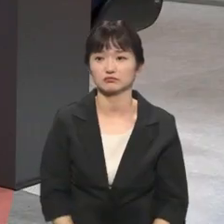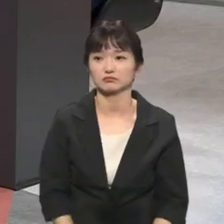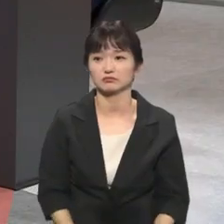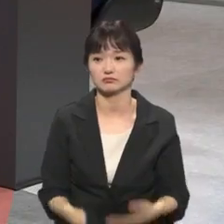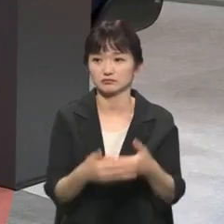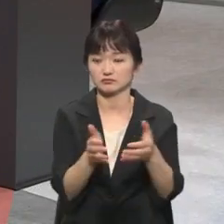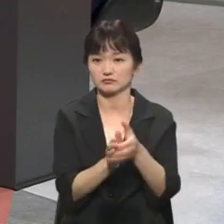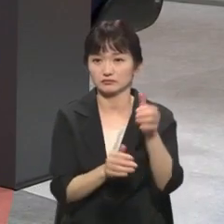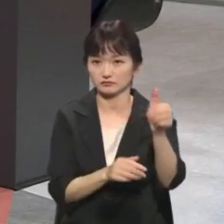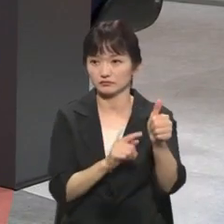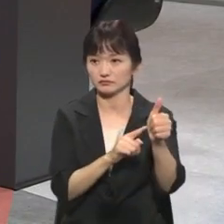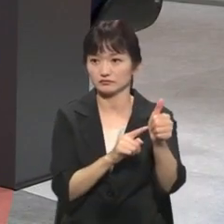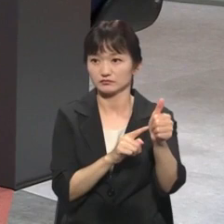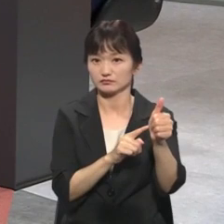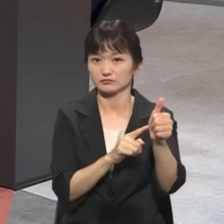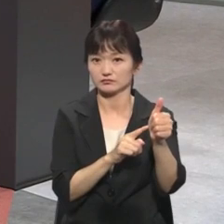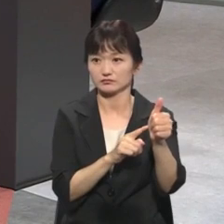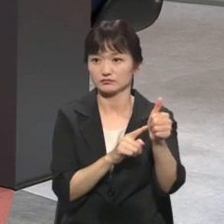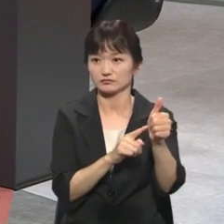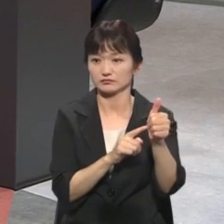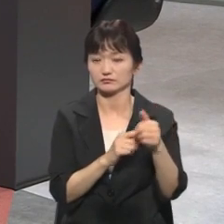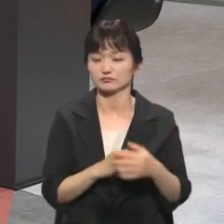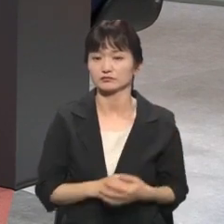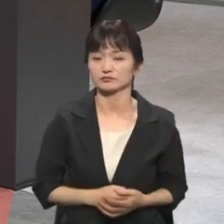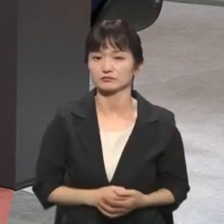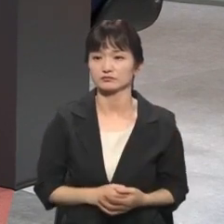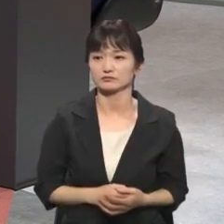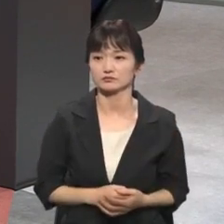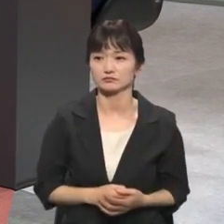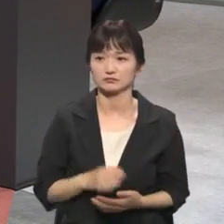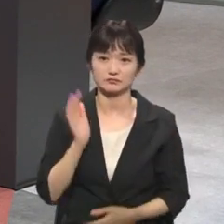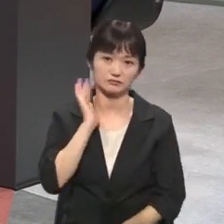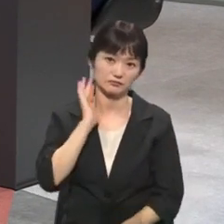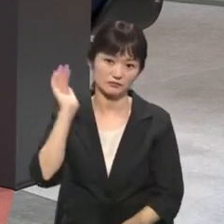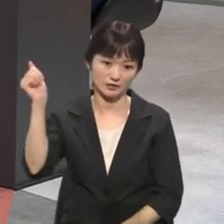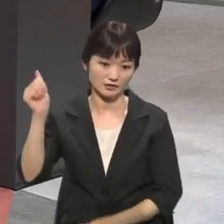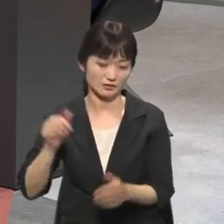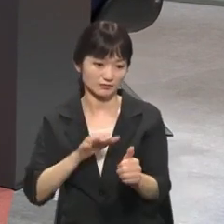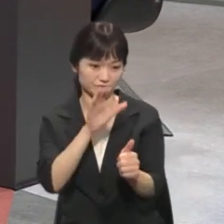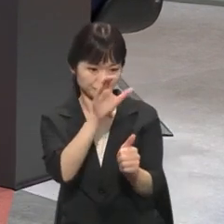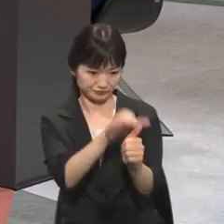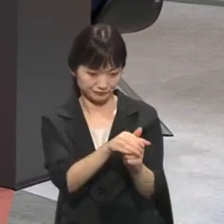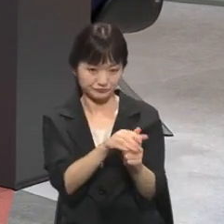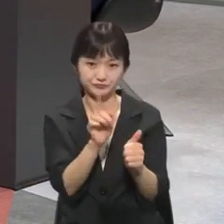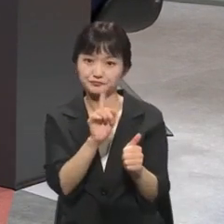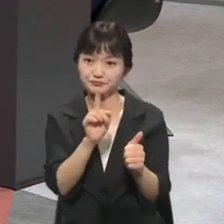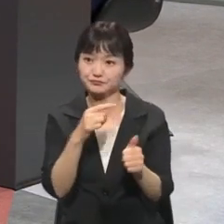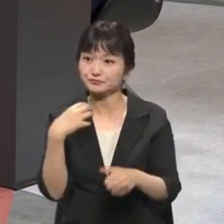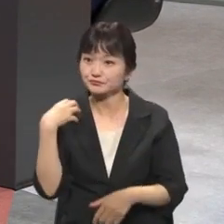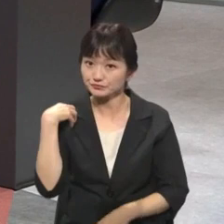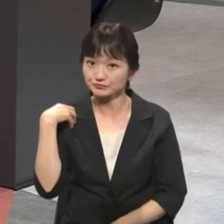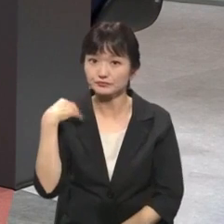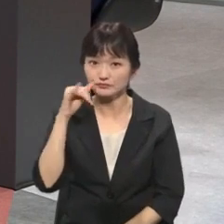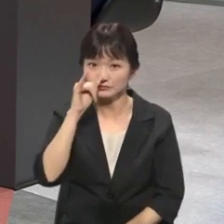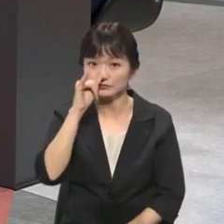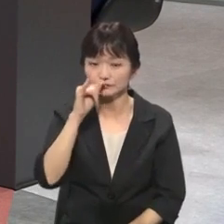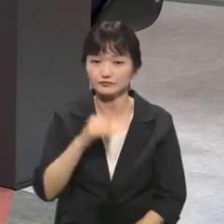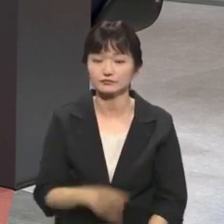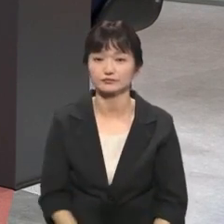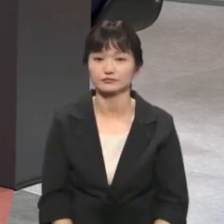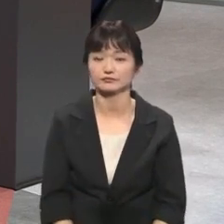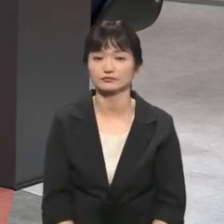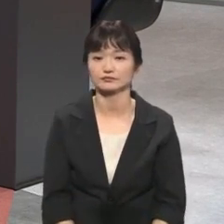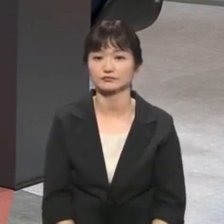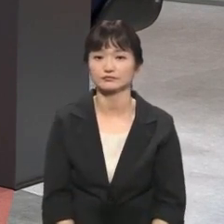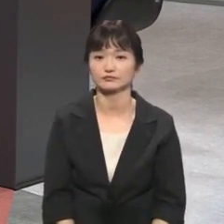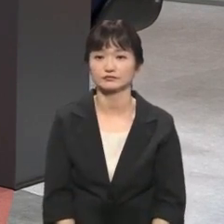장관의 경우에는 이제 어 대통령이 임명을 하기 때문에 어떤 부분에서 뭐 책임을 질 수 있겠다고 생각이